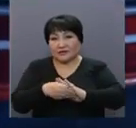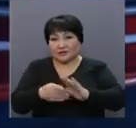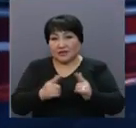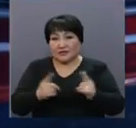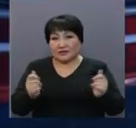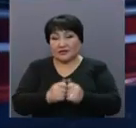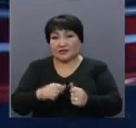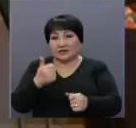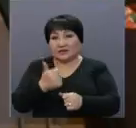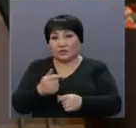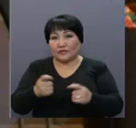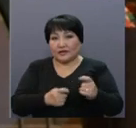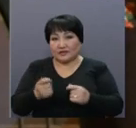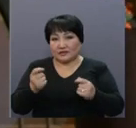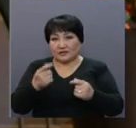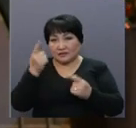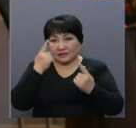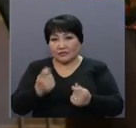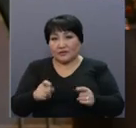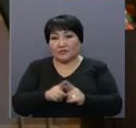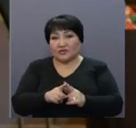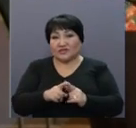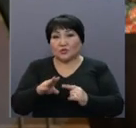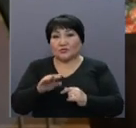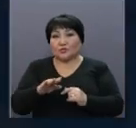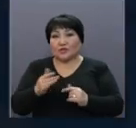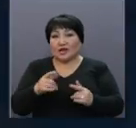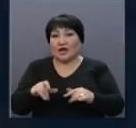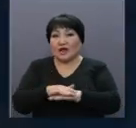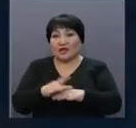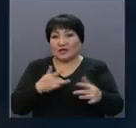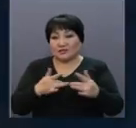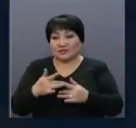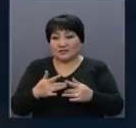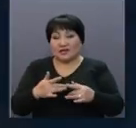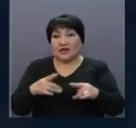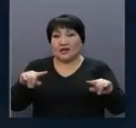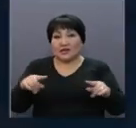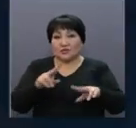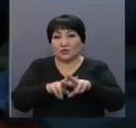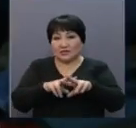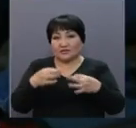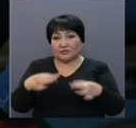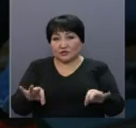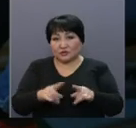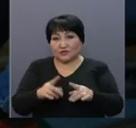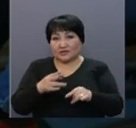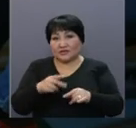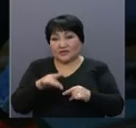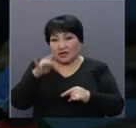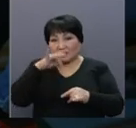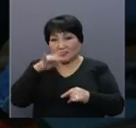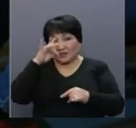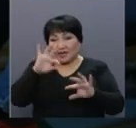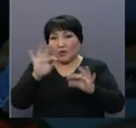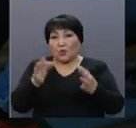төрағасы растады. Қайрат Қожамжаровтың айтуынша, бүгінде халық әртісі кепілмен босатылған. Осы ретте айта кетсей, қазақстандық өнер